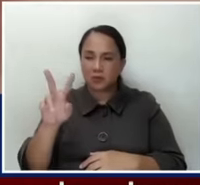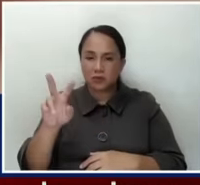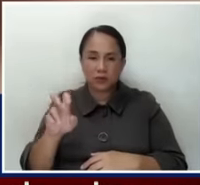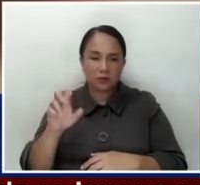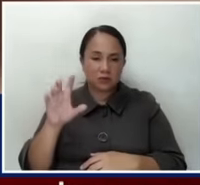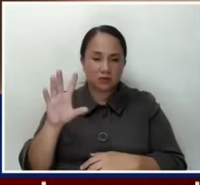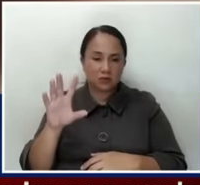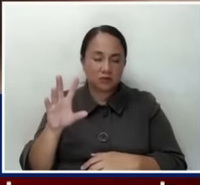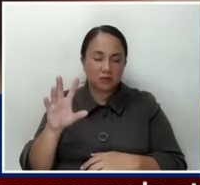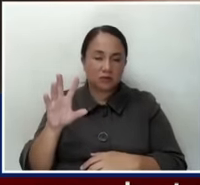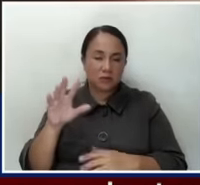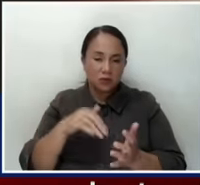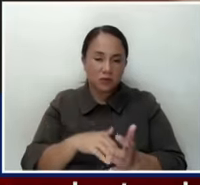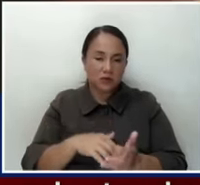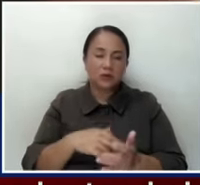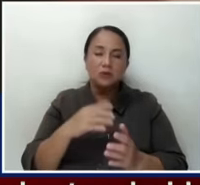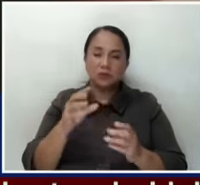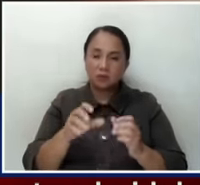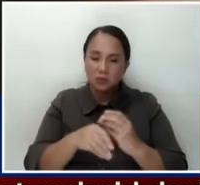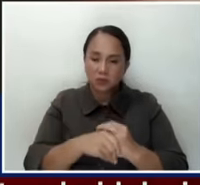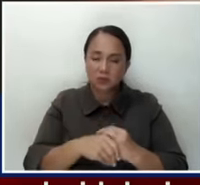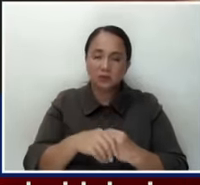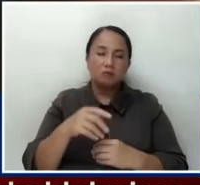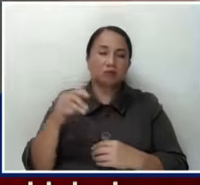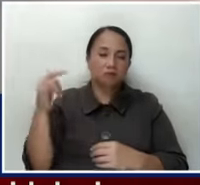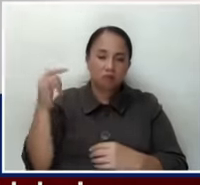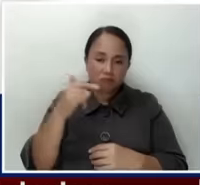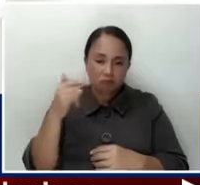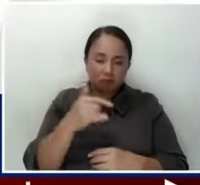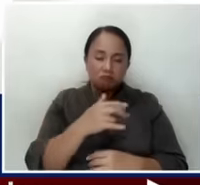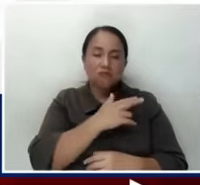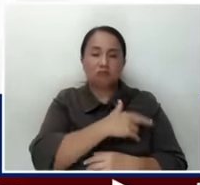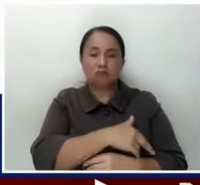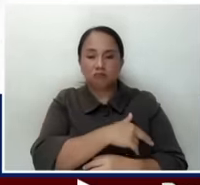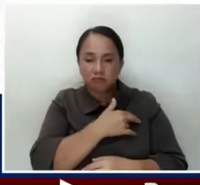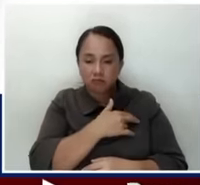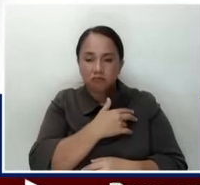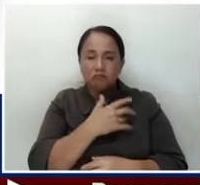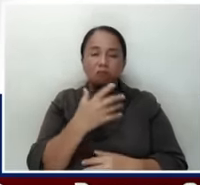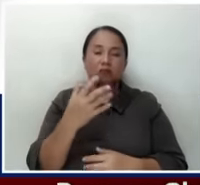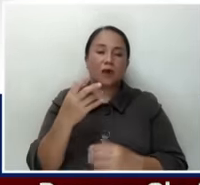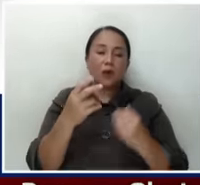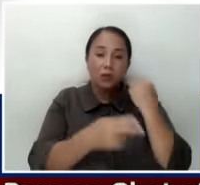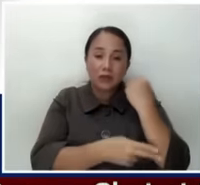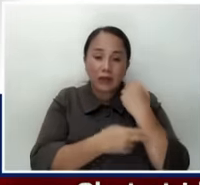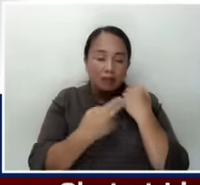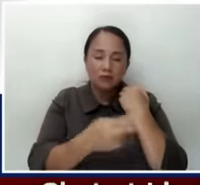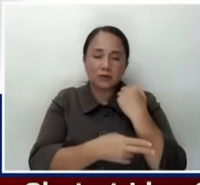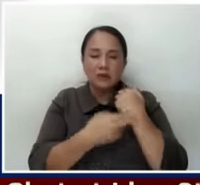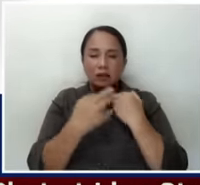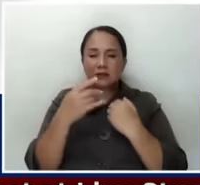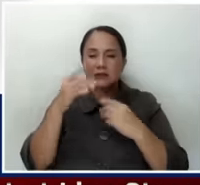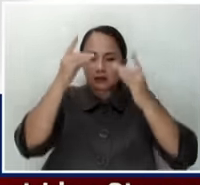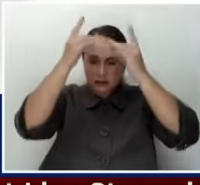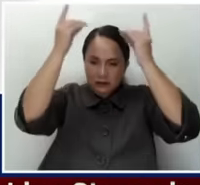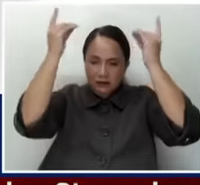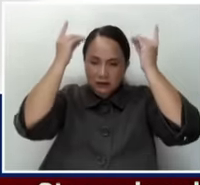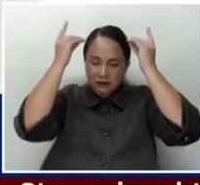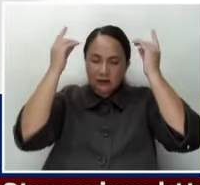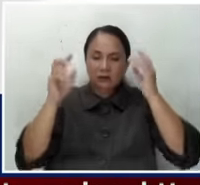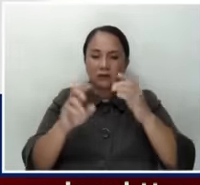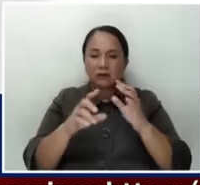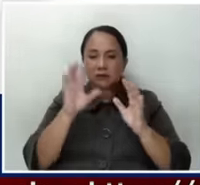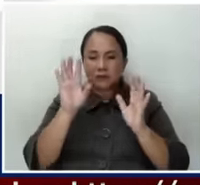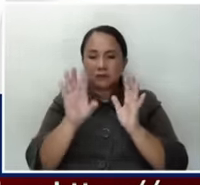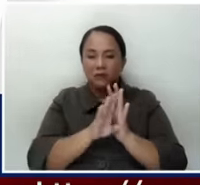pesos kasama na hotel, airfare at pati Disneyland. Nakipag-chat siya sa travel agency na nagpadala pa ng ID at